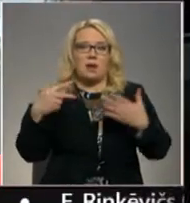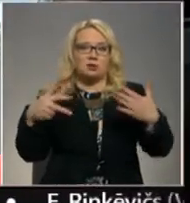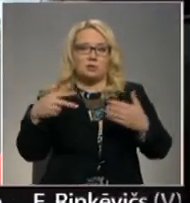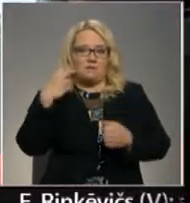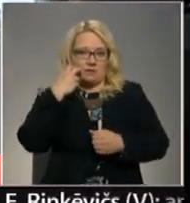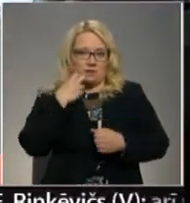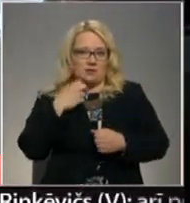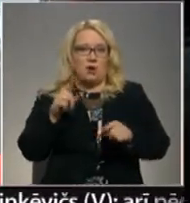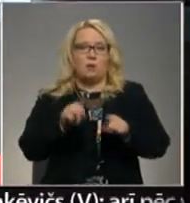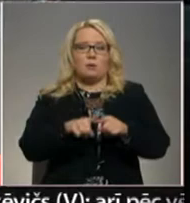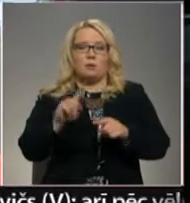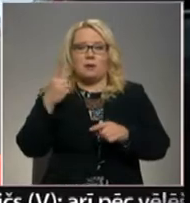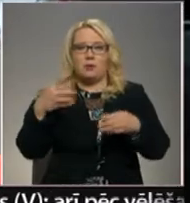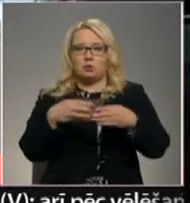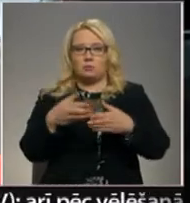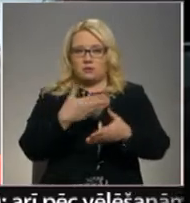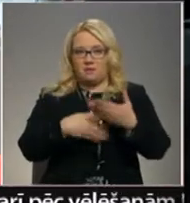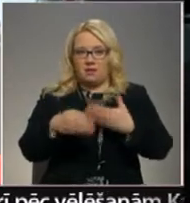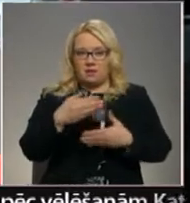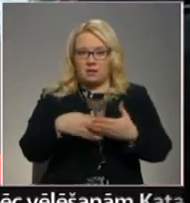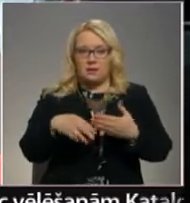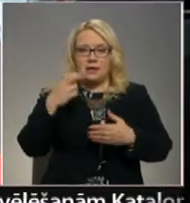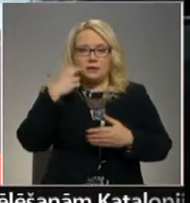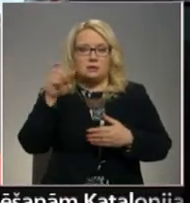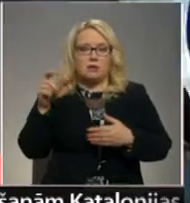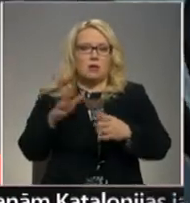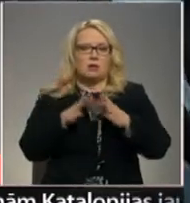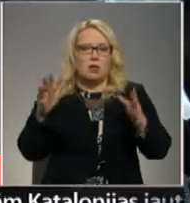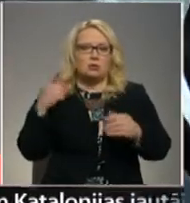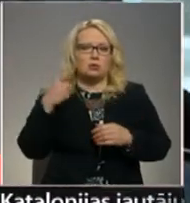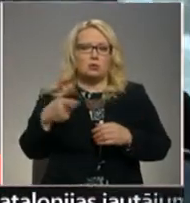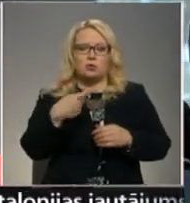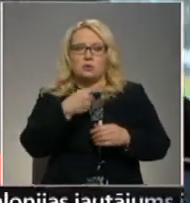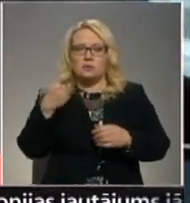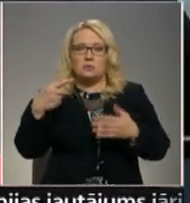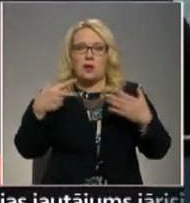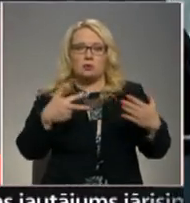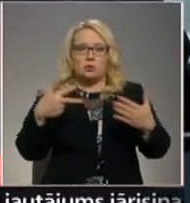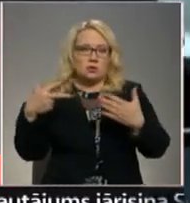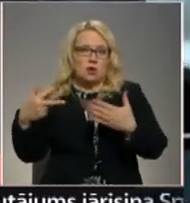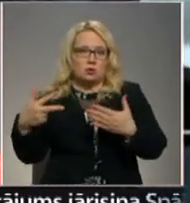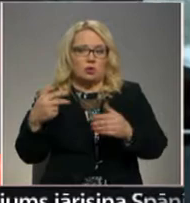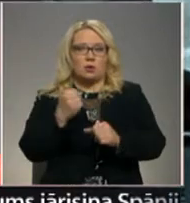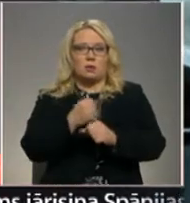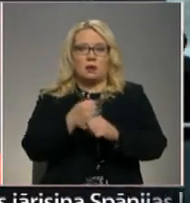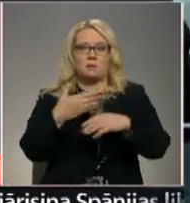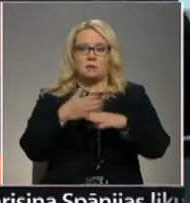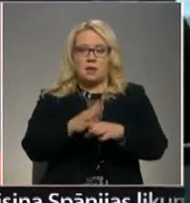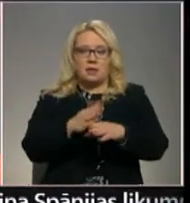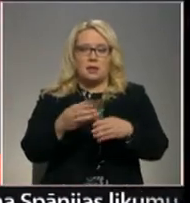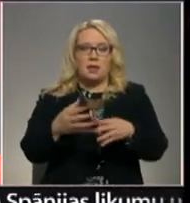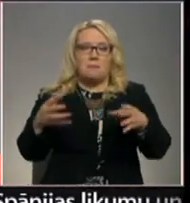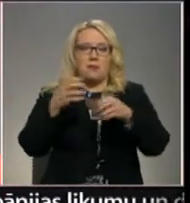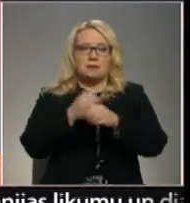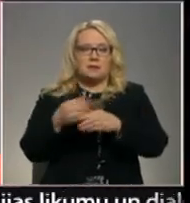gadu vecumu, kā arī pirmās grupas invalīdi. Seniori ir daudz 1188, un darbi sadalīti. Paciņas